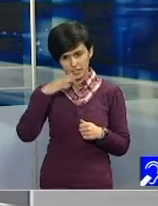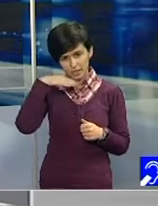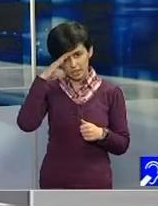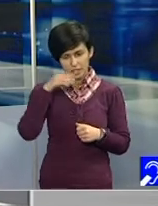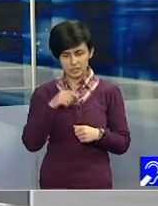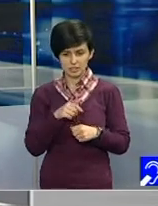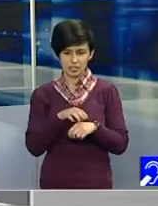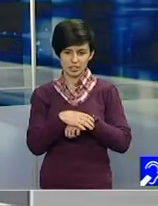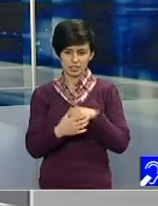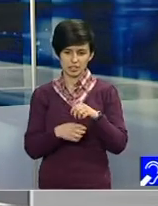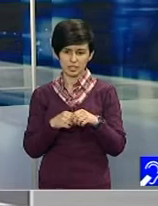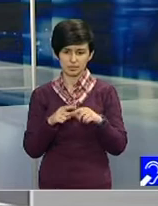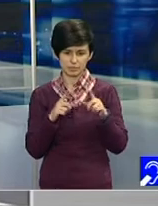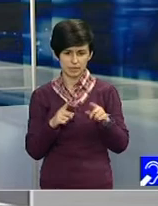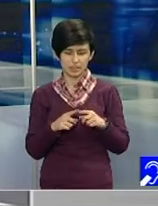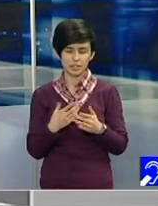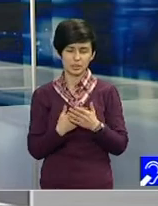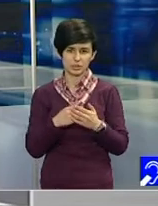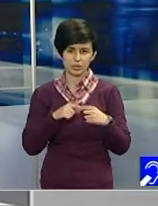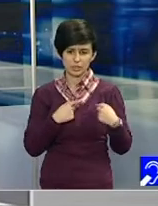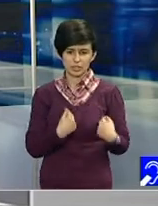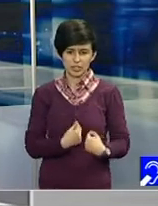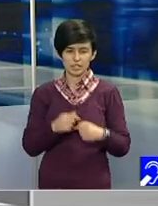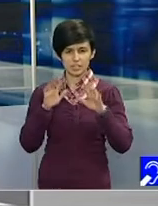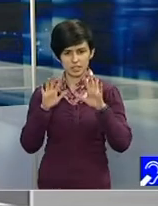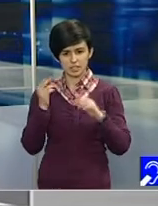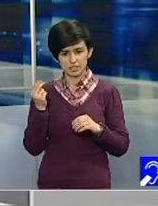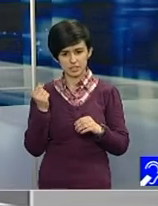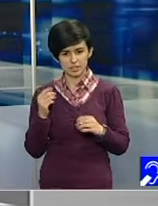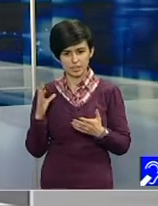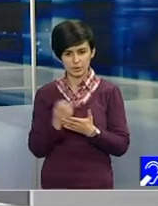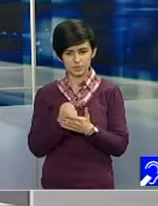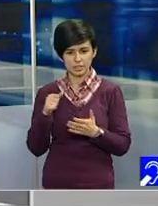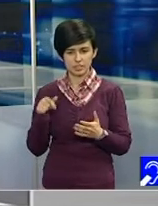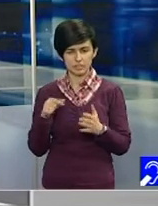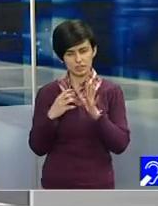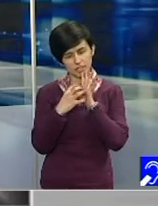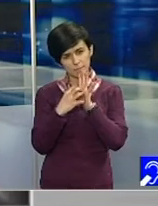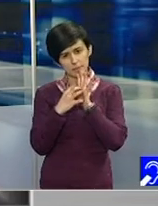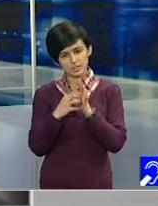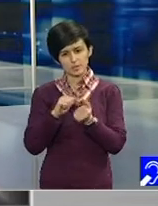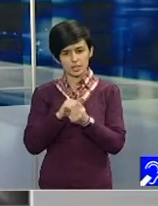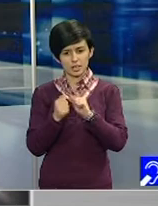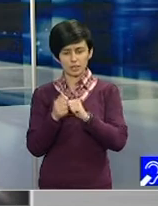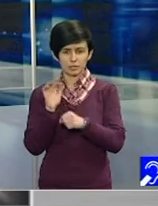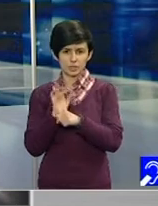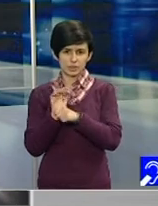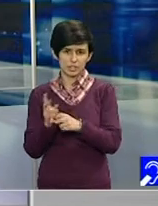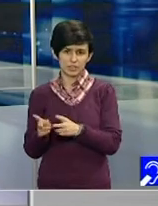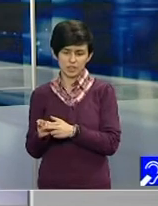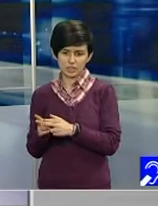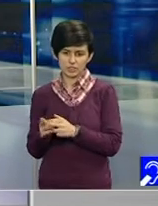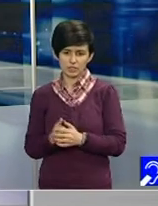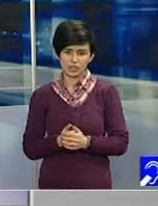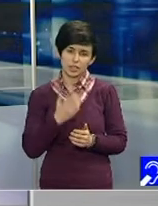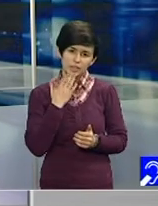the Little People.ro. În schimb unei donații de 10 lei obțineți această bandană, un simbol de fapt al luptei împotriva cancerului. Vă mulțumesc foarte mult pentru